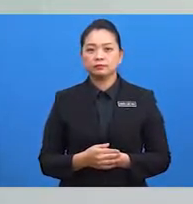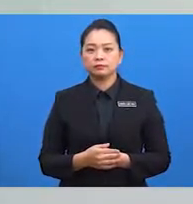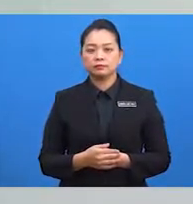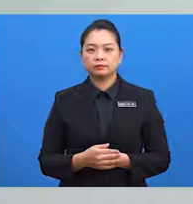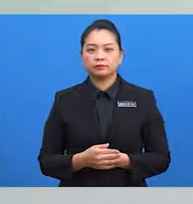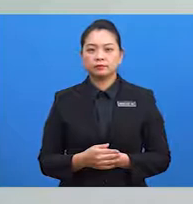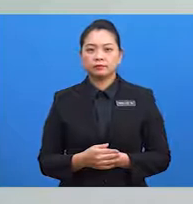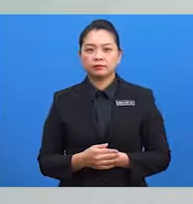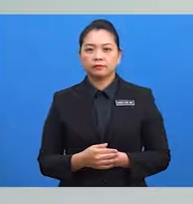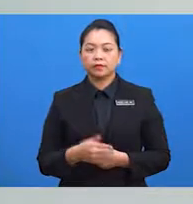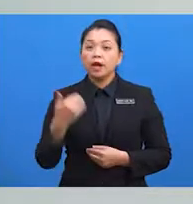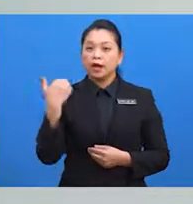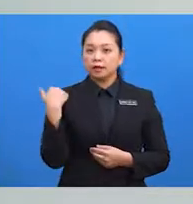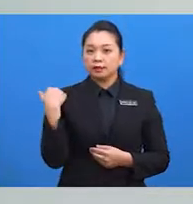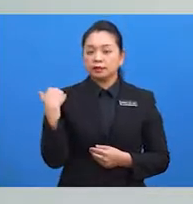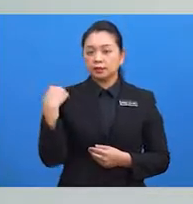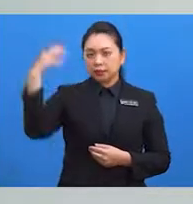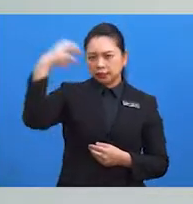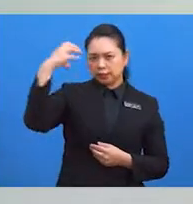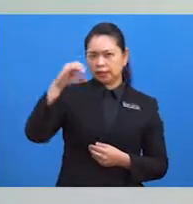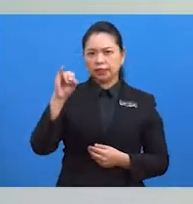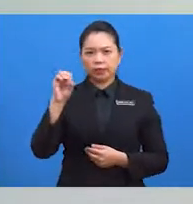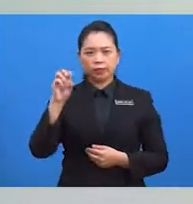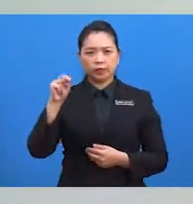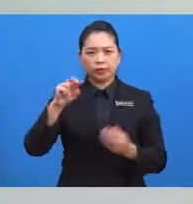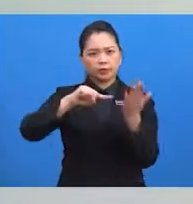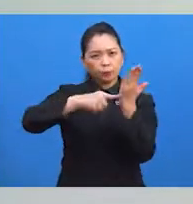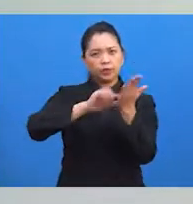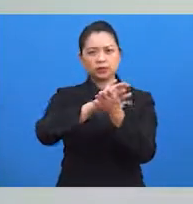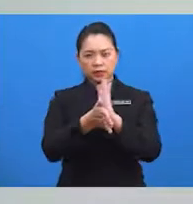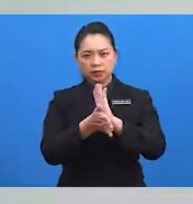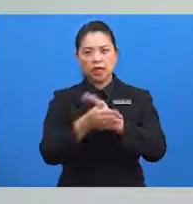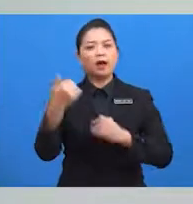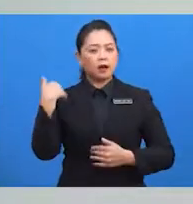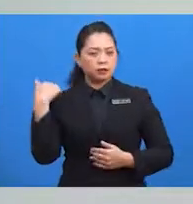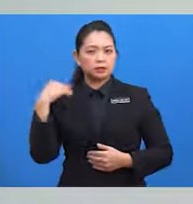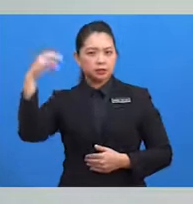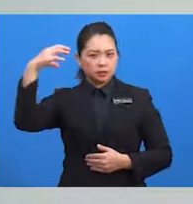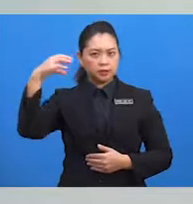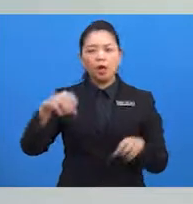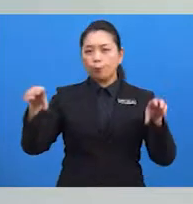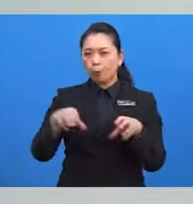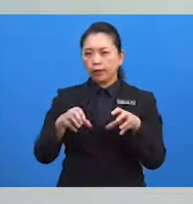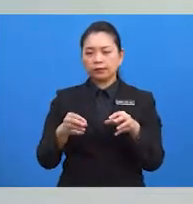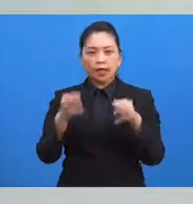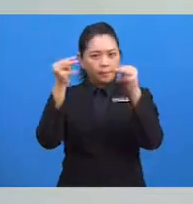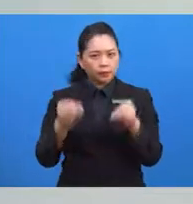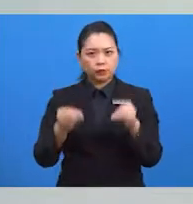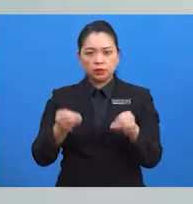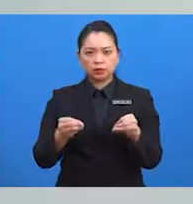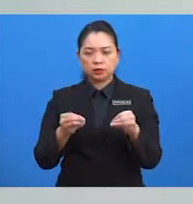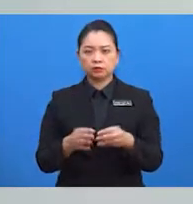Sinar mengayun semulajadi Hai Sinar mengayun buatan manusia